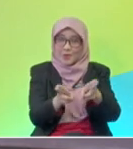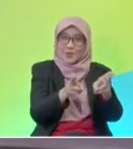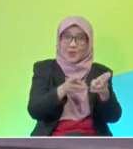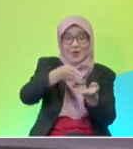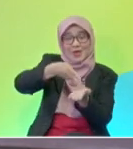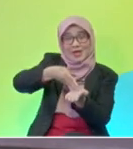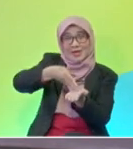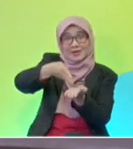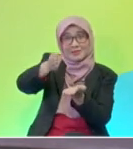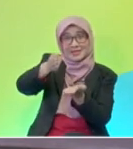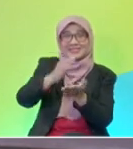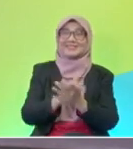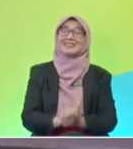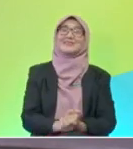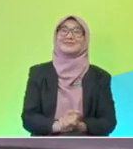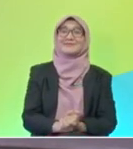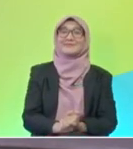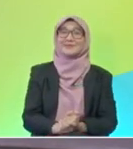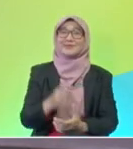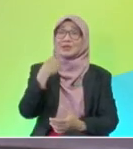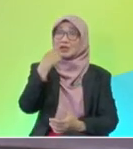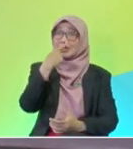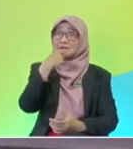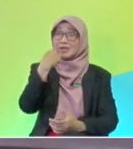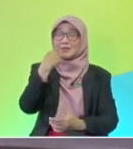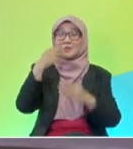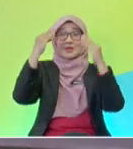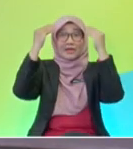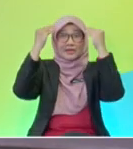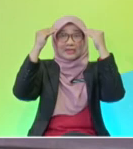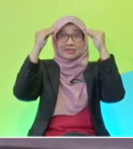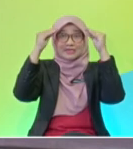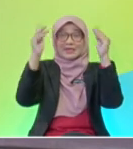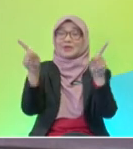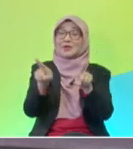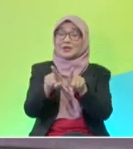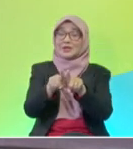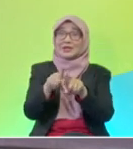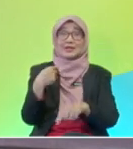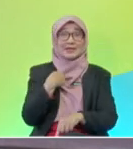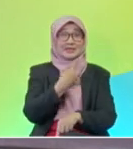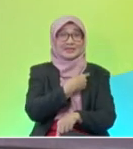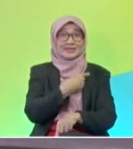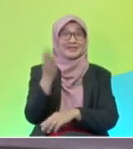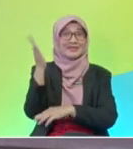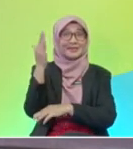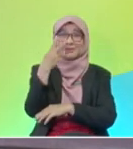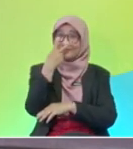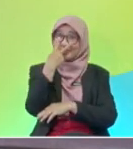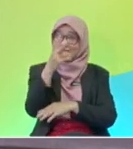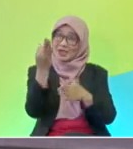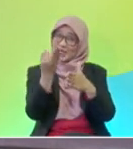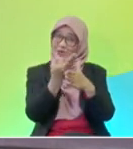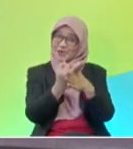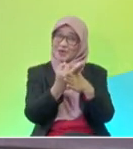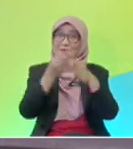bestnya tapi kawan-kawan Siapa agaknya guru bersama kita hari ini nak tahu siapa Jom kita profil